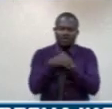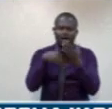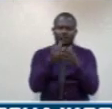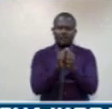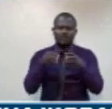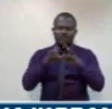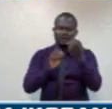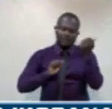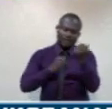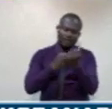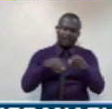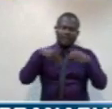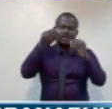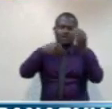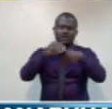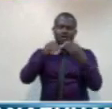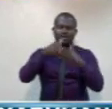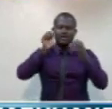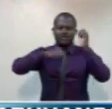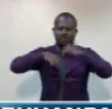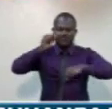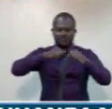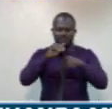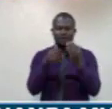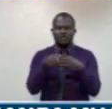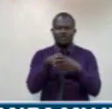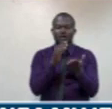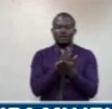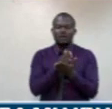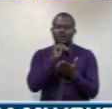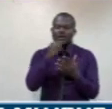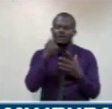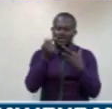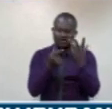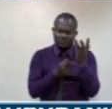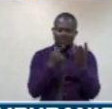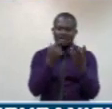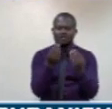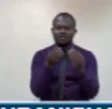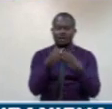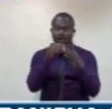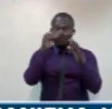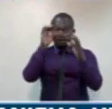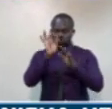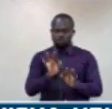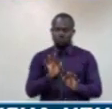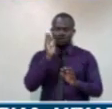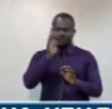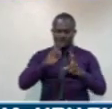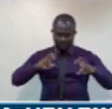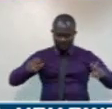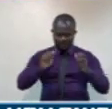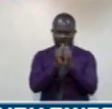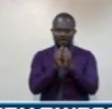n'uburyo wunganira abari gutanga amasoko n'abayapiganira, mu by'ukuri ntabwo ari ikintu cyari cyoroshye cyaradutunguye. Tuzigira hamwe rero